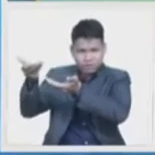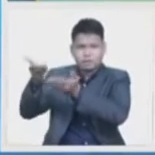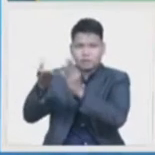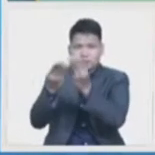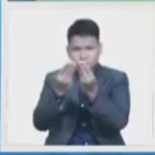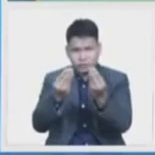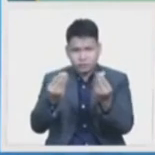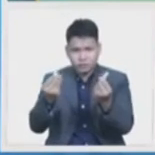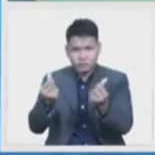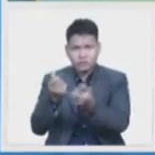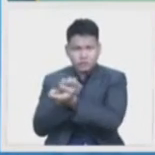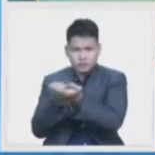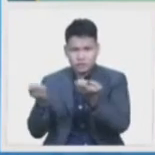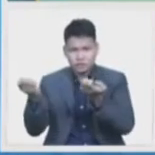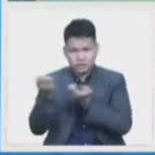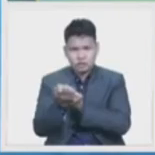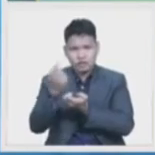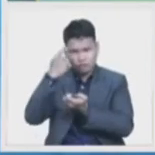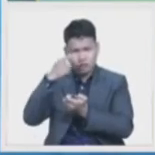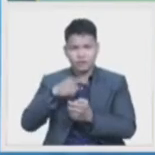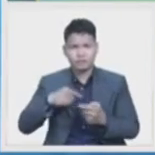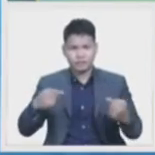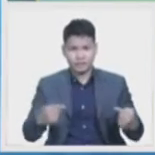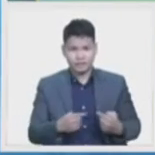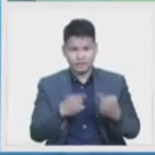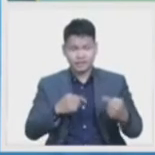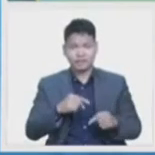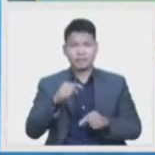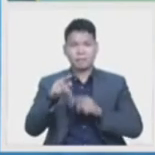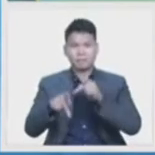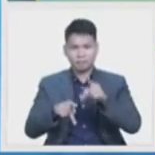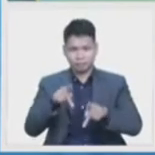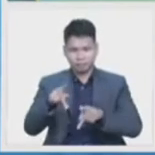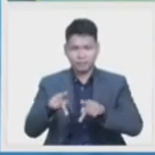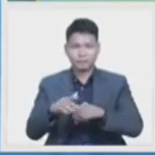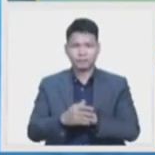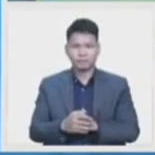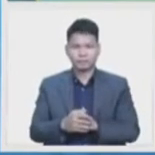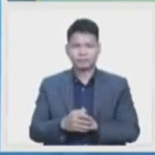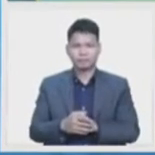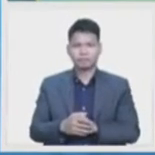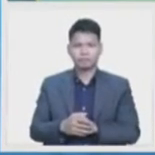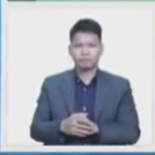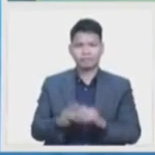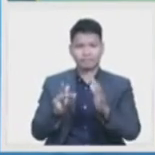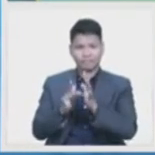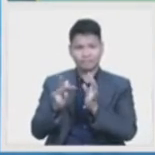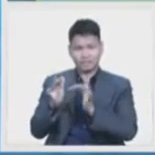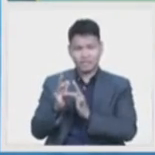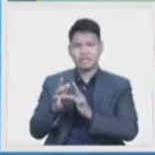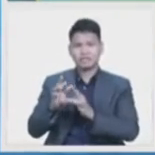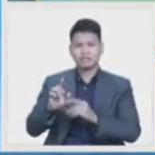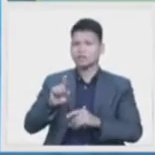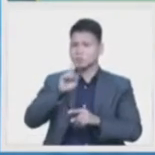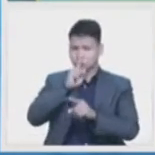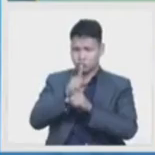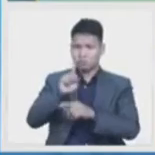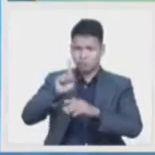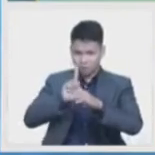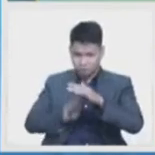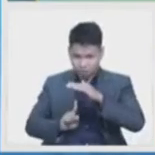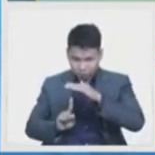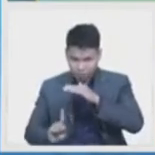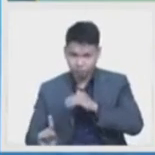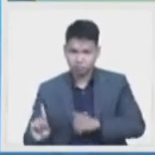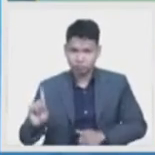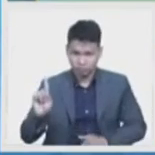mga sala sa katawhan. Nagpakataw siya para masabtan niya ang tao. Unsa ang